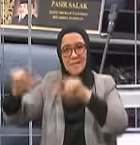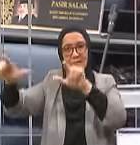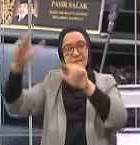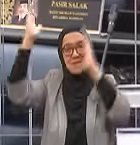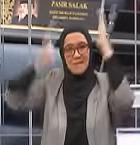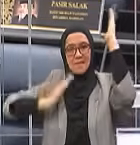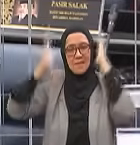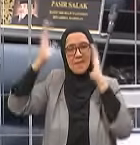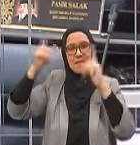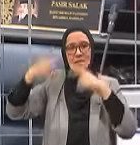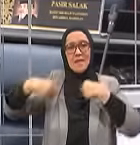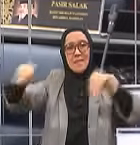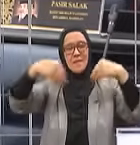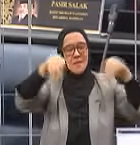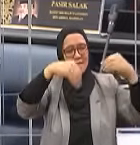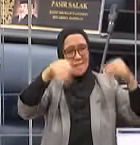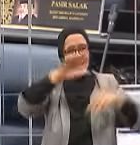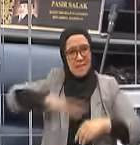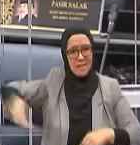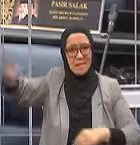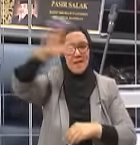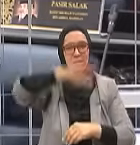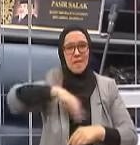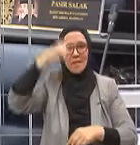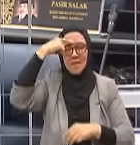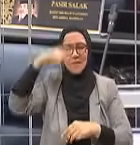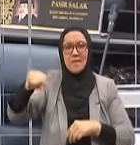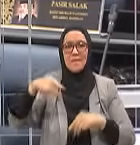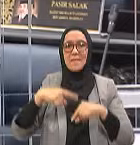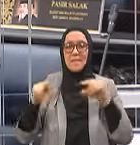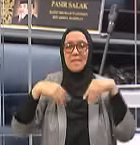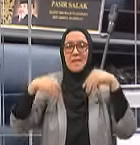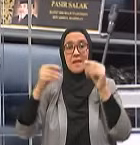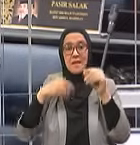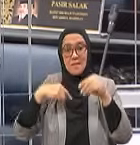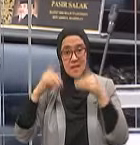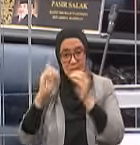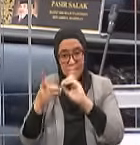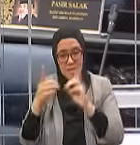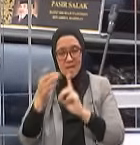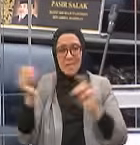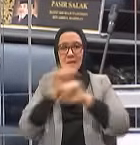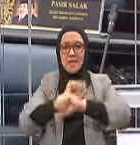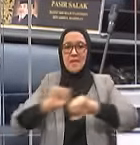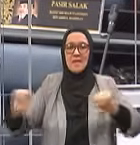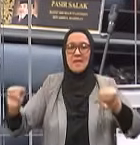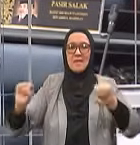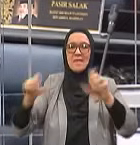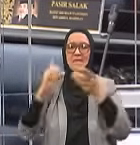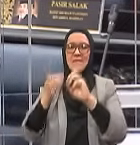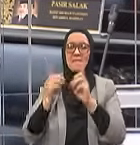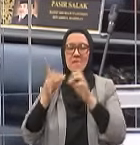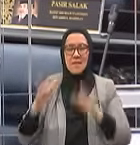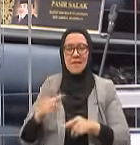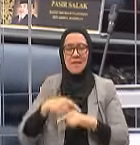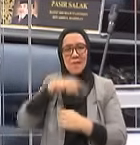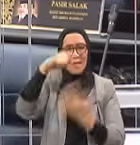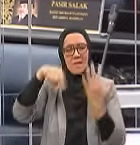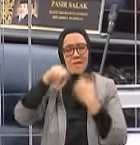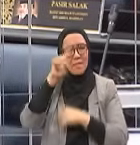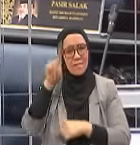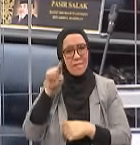digital dan penyedia penyelesaian digital antara yang menjadi perhatian saya adalah soal keselamatan